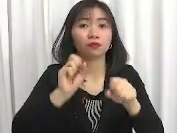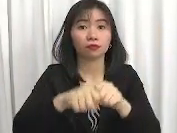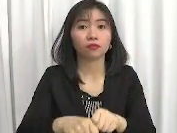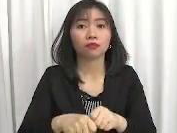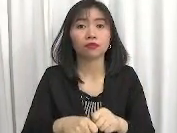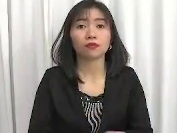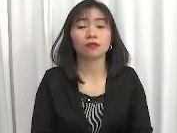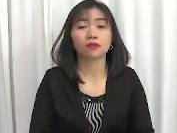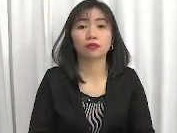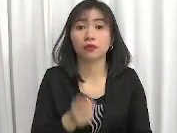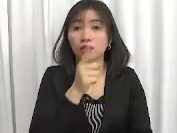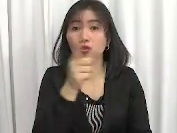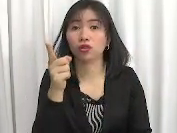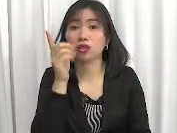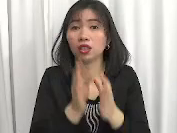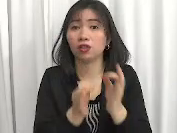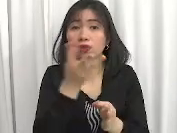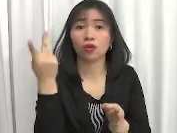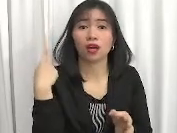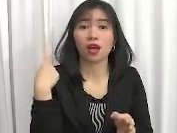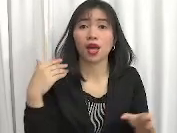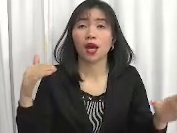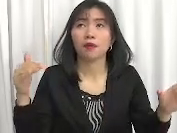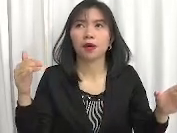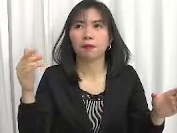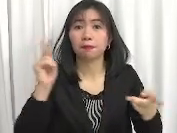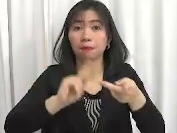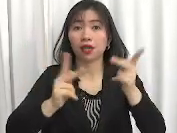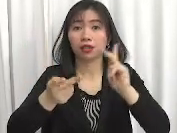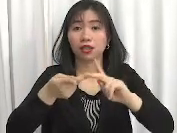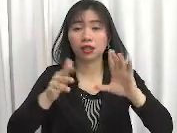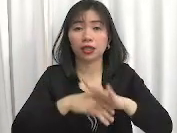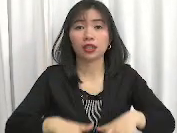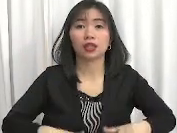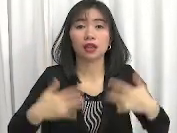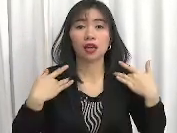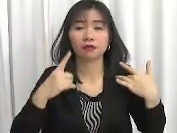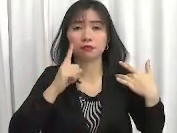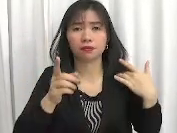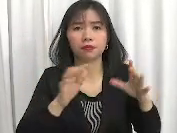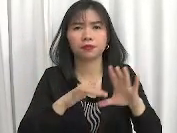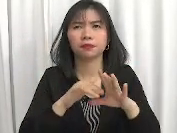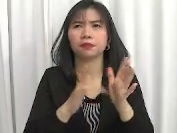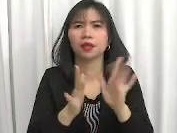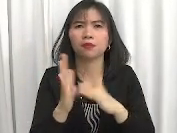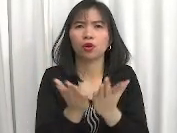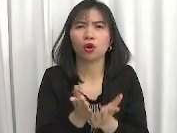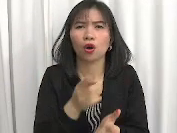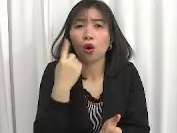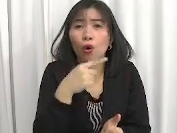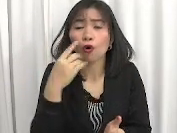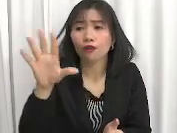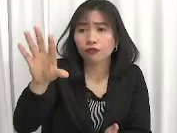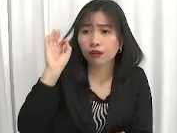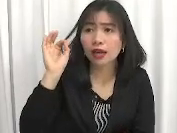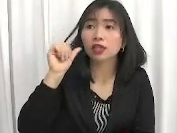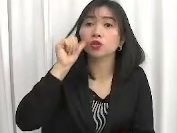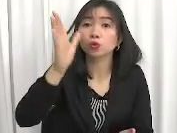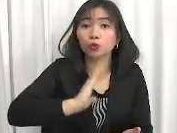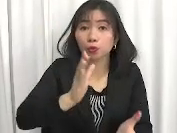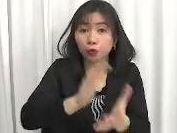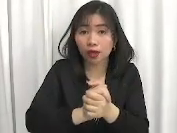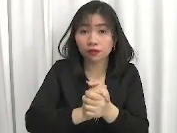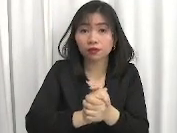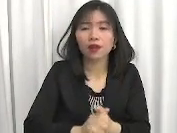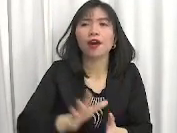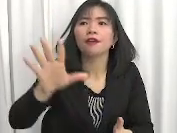kasi ang nagkaroon ng asawa, sabi nga ng Biblia, whoso findeth a wife, findeth a good thing. Yeah. Diba? And obtain